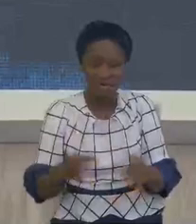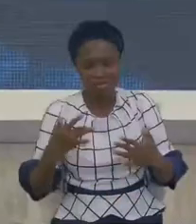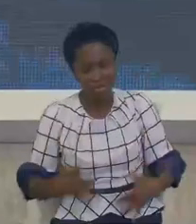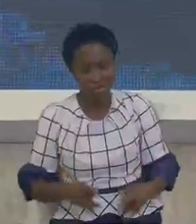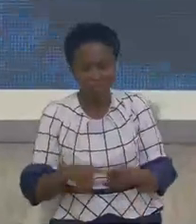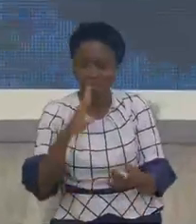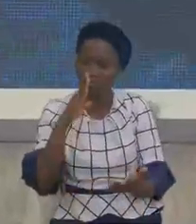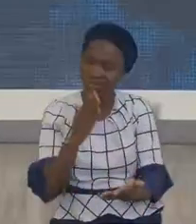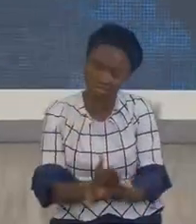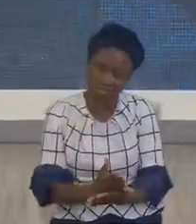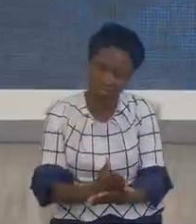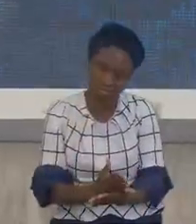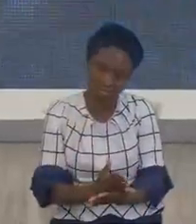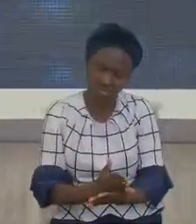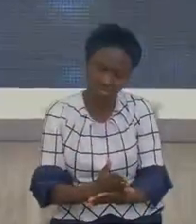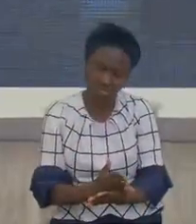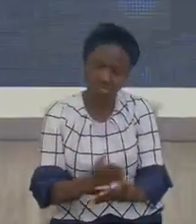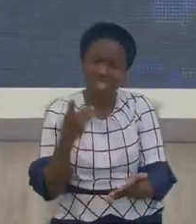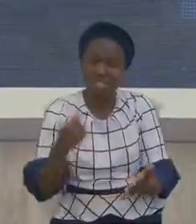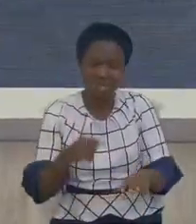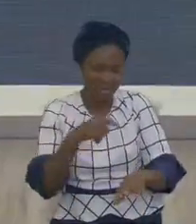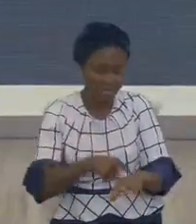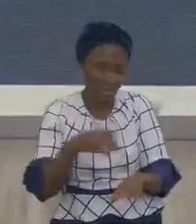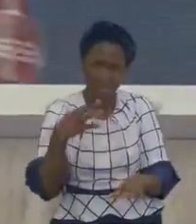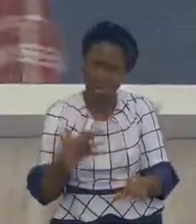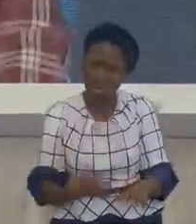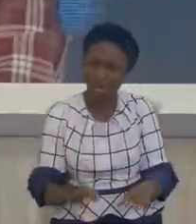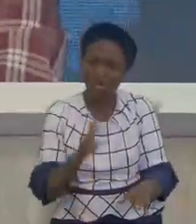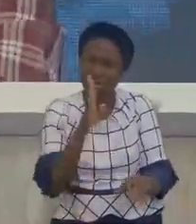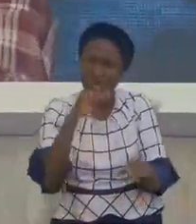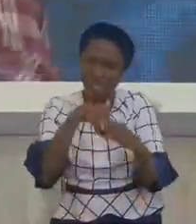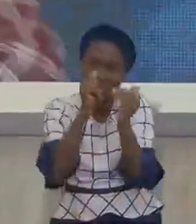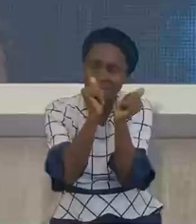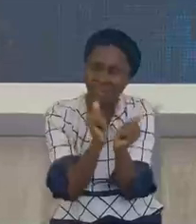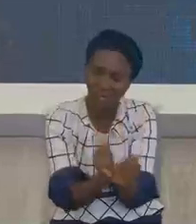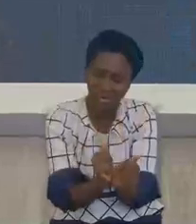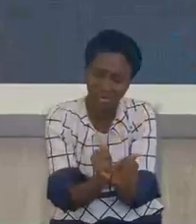Que les moments où nous étions dans la fosse prennent fin maintenant.